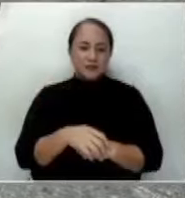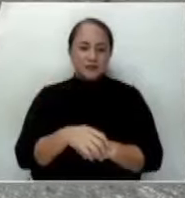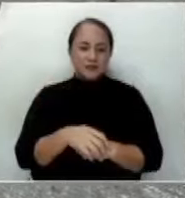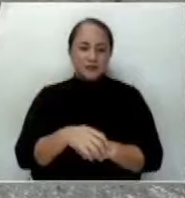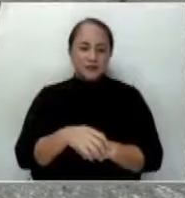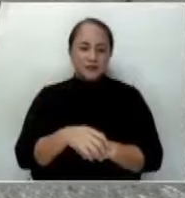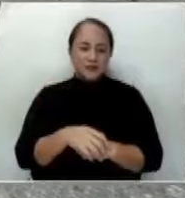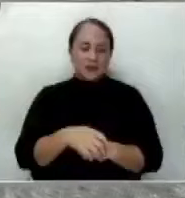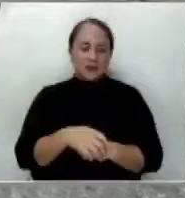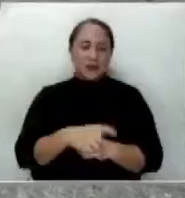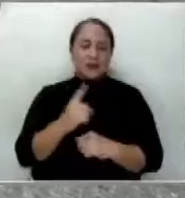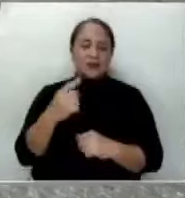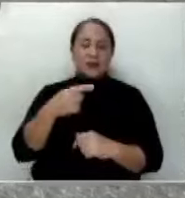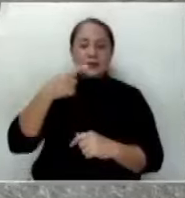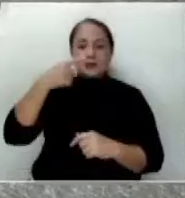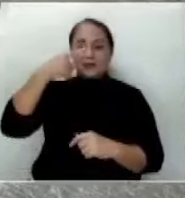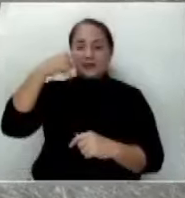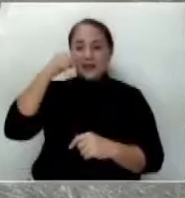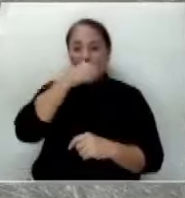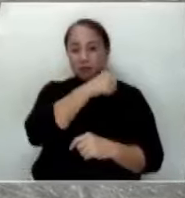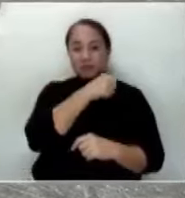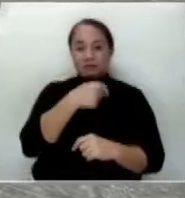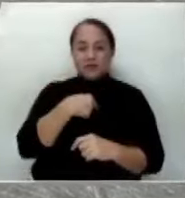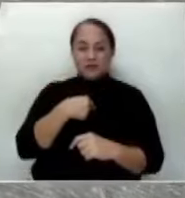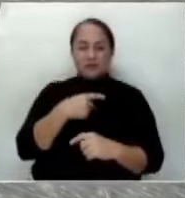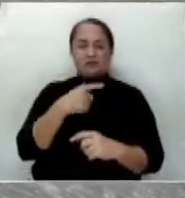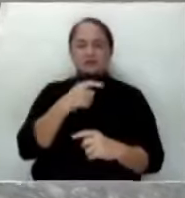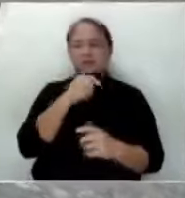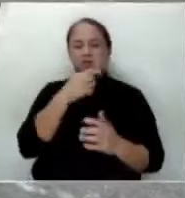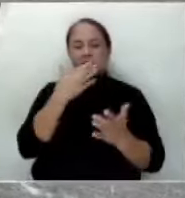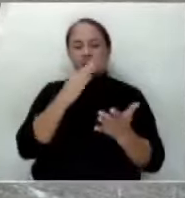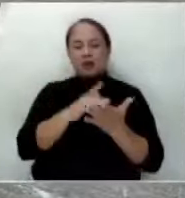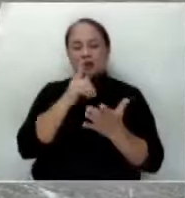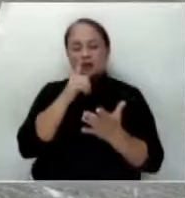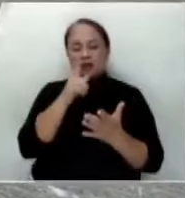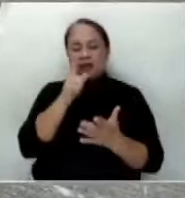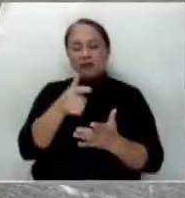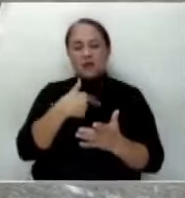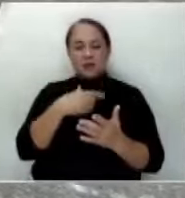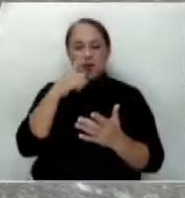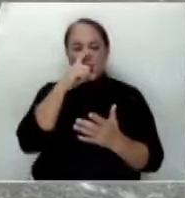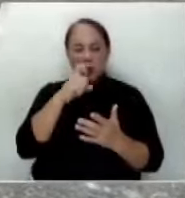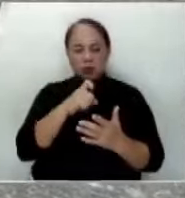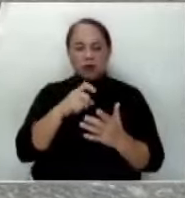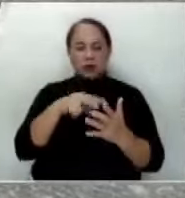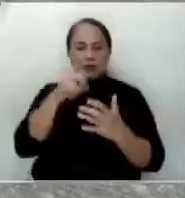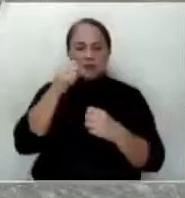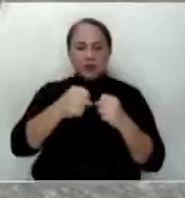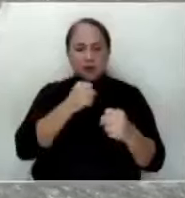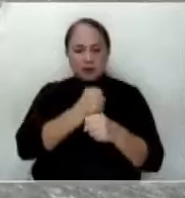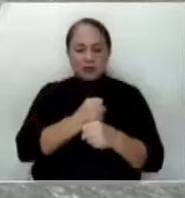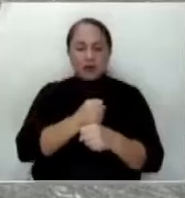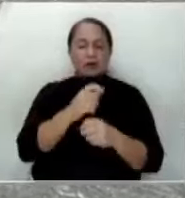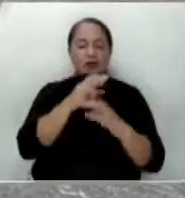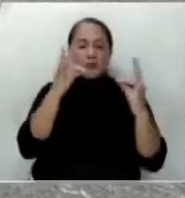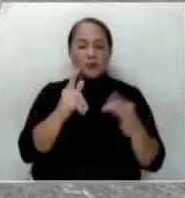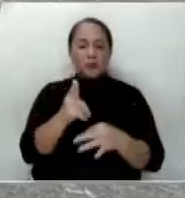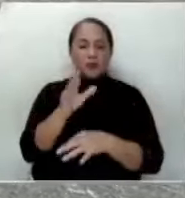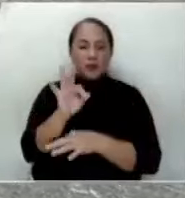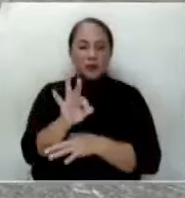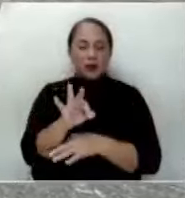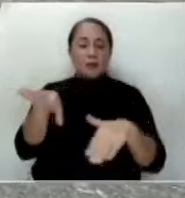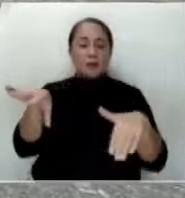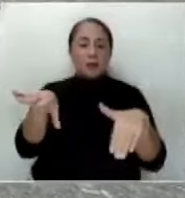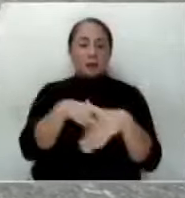Para sa mga Taiwanese, malas para sa mga matatanda, ang leap year. Kaya tuwing leap day o February 29, ang mga kasal ng anak